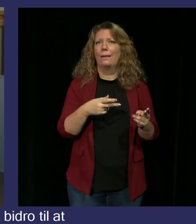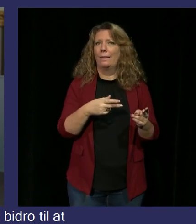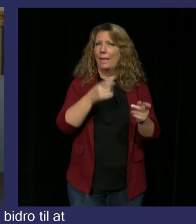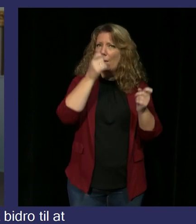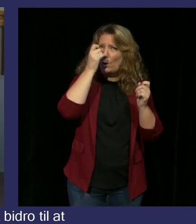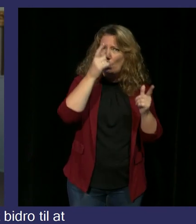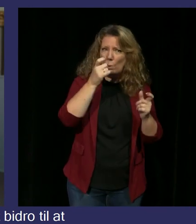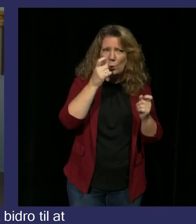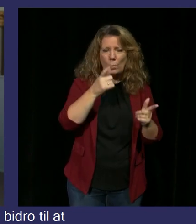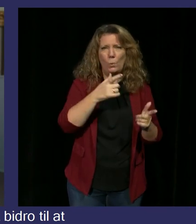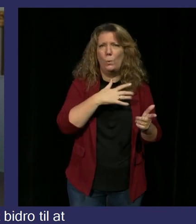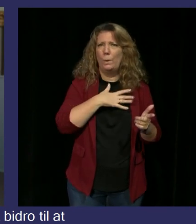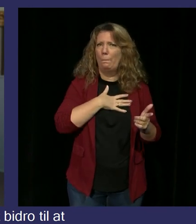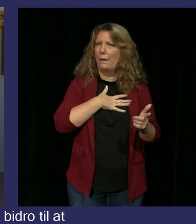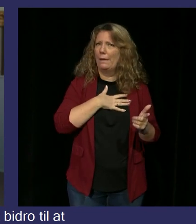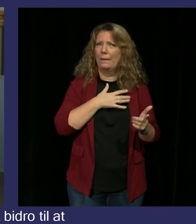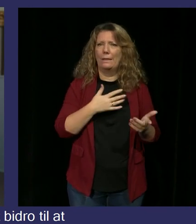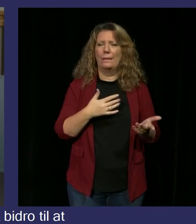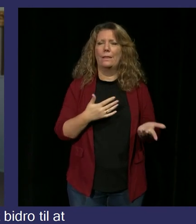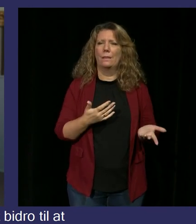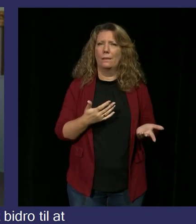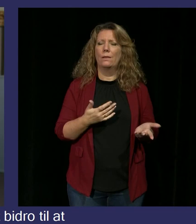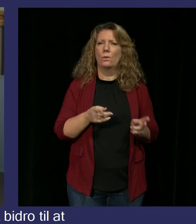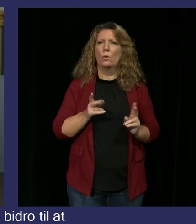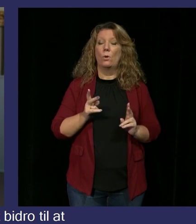kulturen min. Det bidrar til